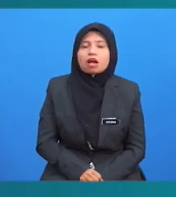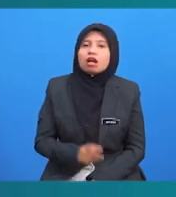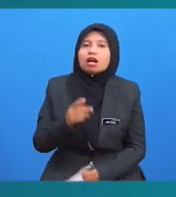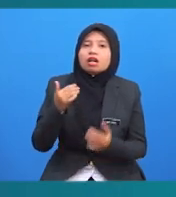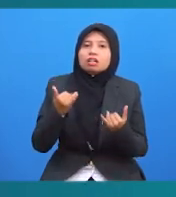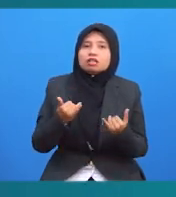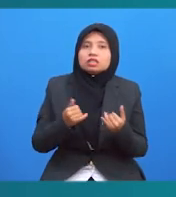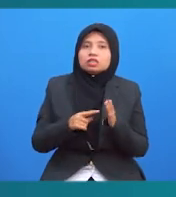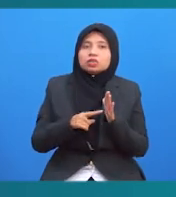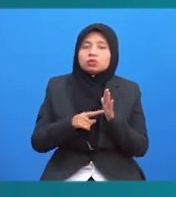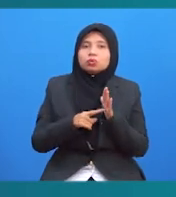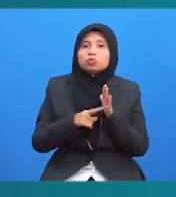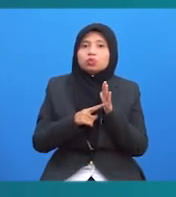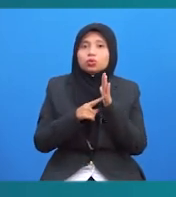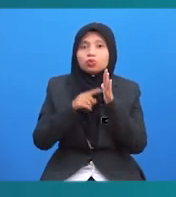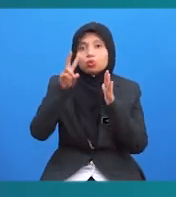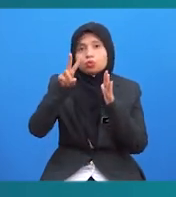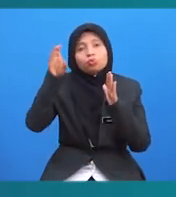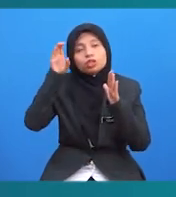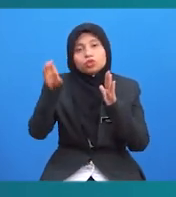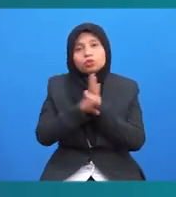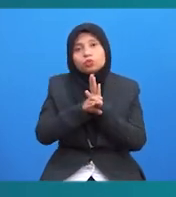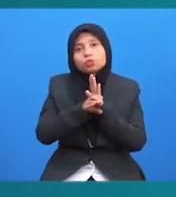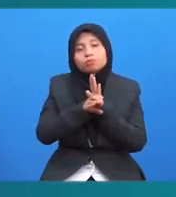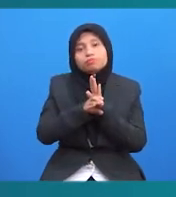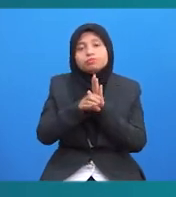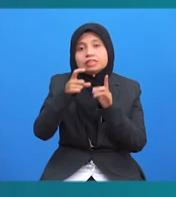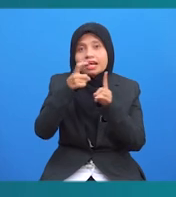Okey, saya tunjukkan dua contoh gambar dari lensa wide.